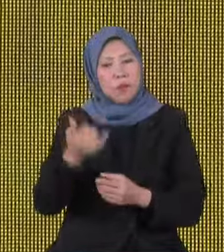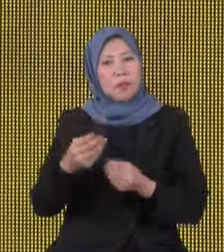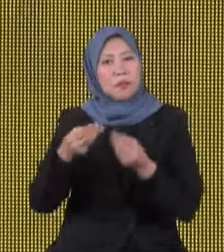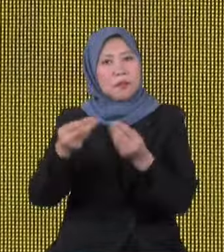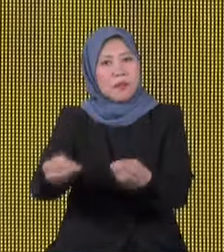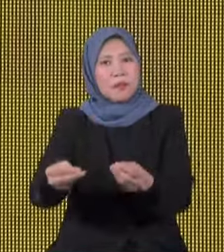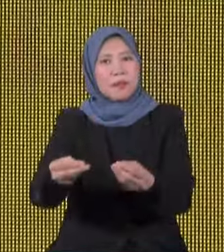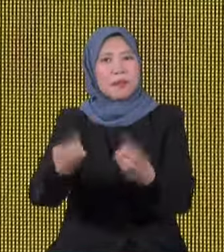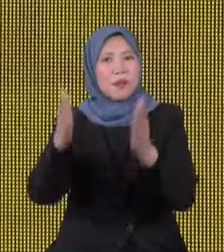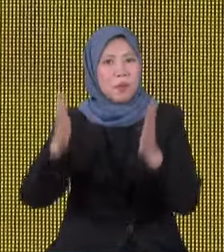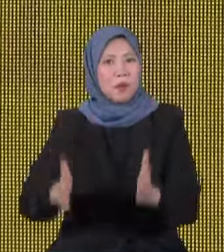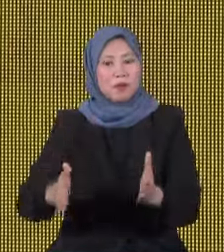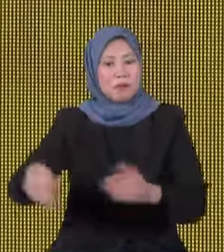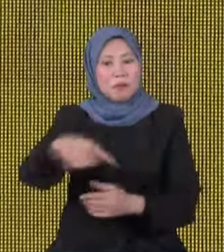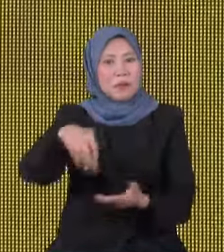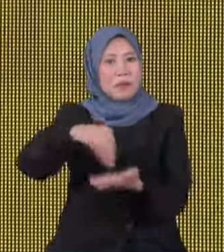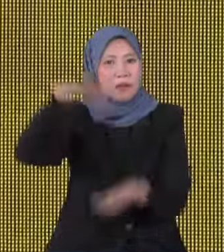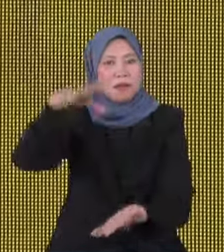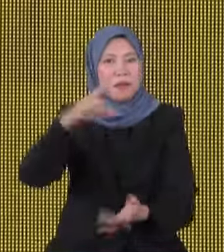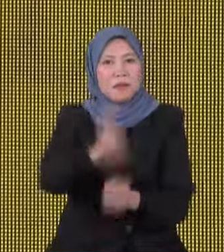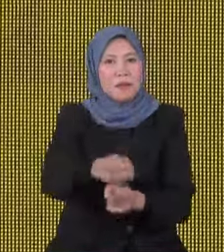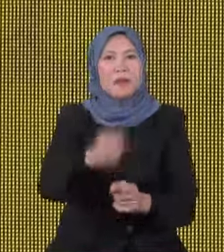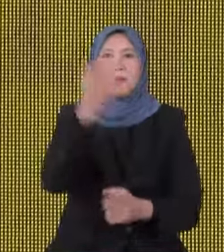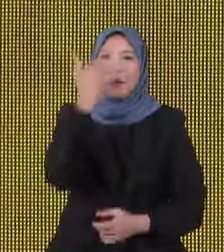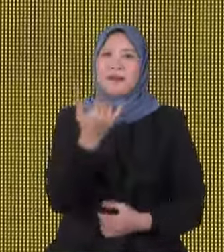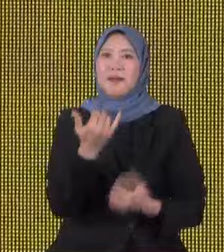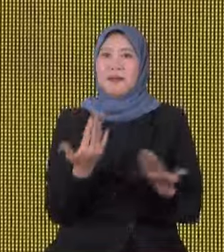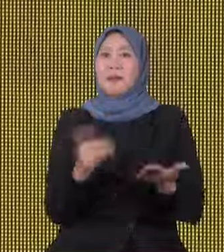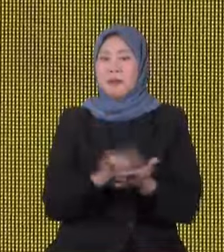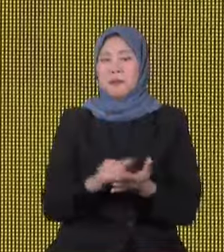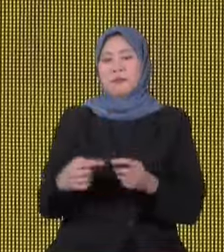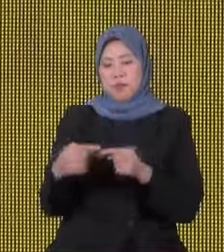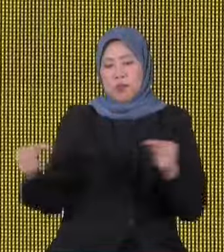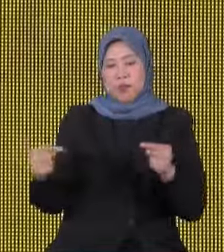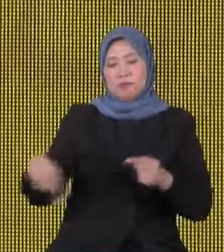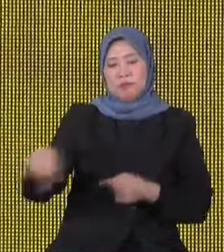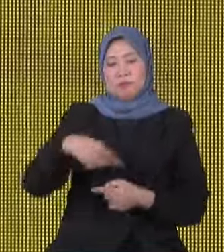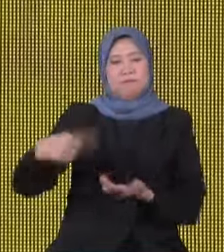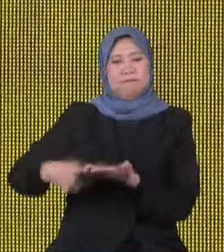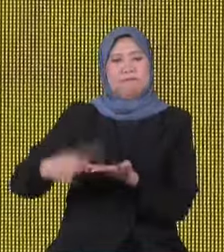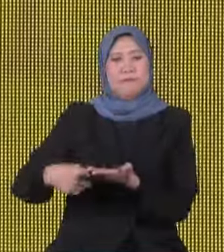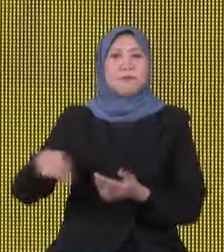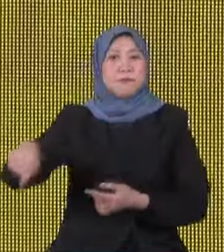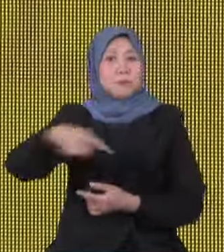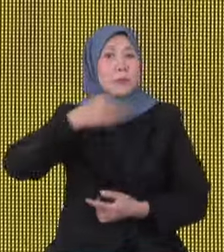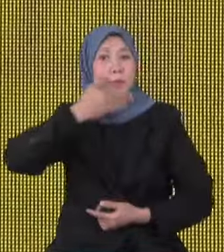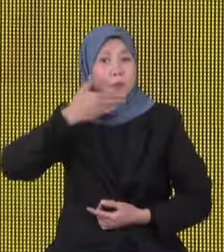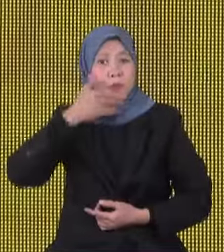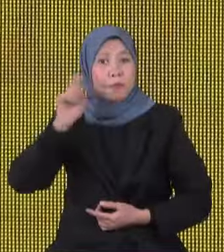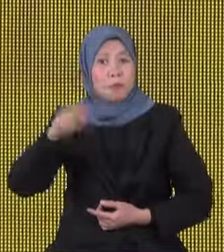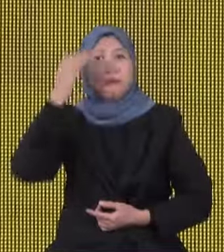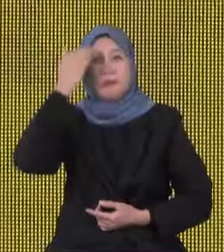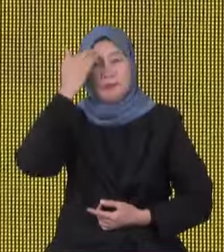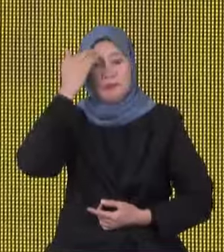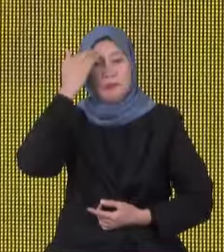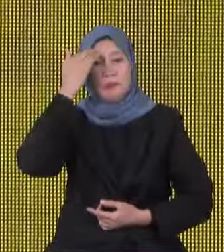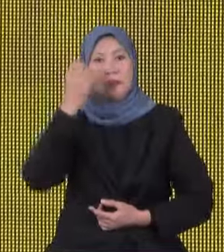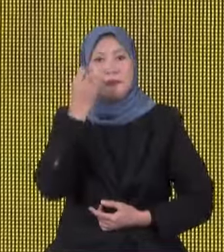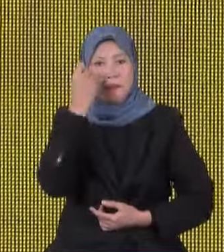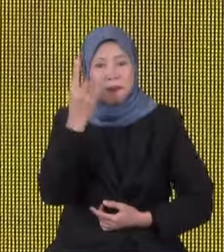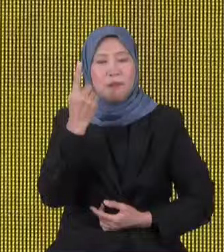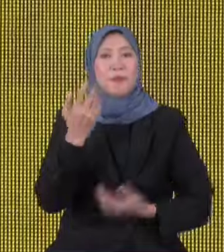sedekah kepada orang-orang maha kaya? Inilah keputusan kita buat dan saya harap anak-anak muda faham mengapa kita lakukan.